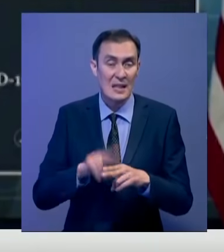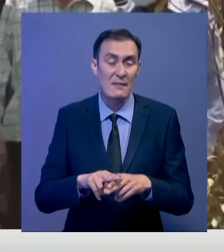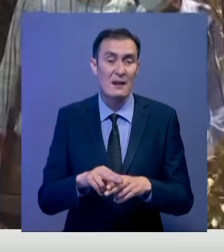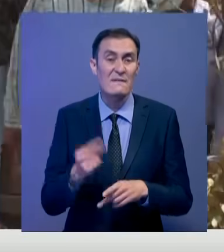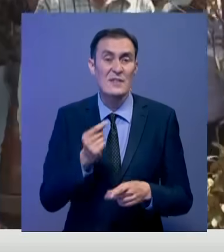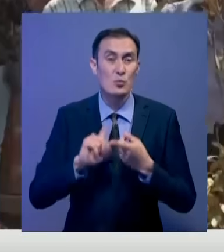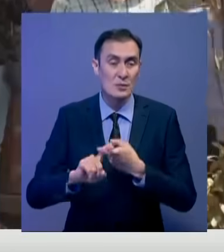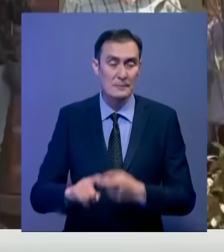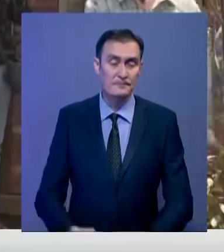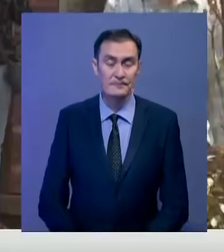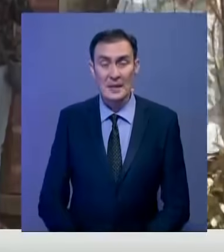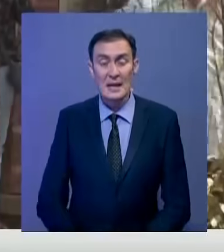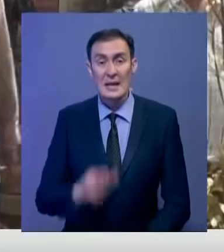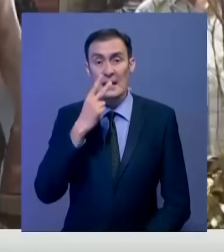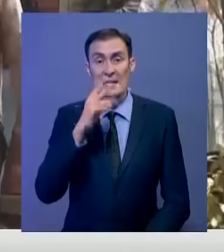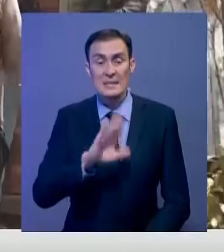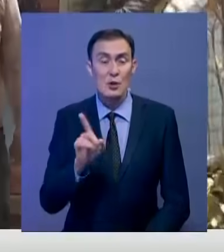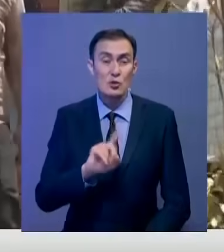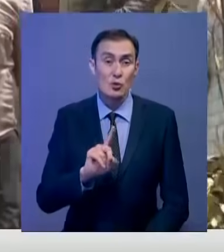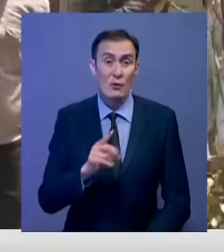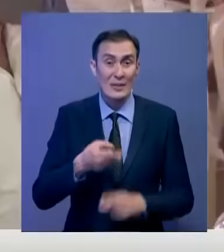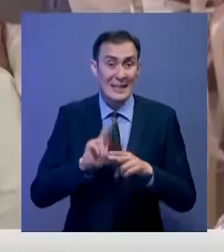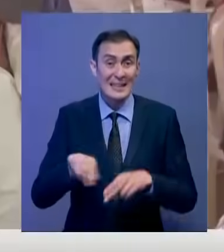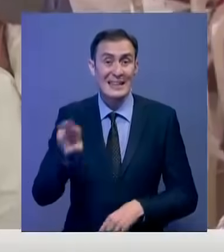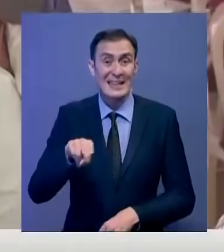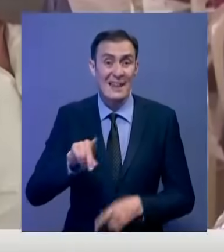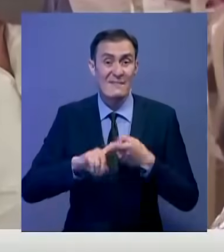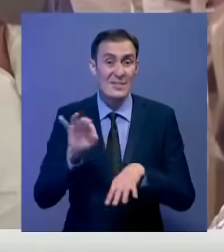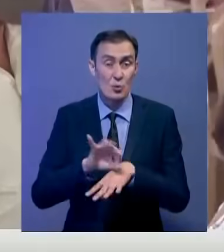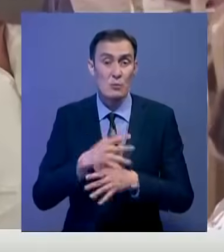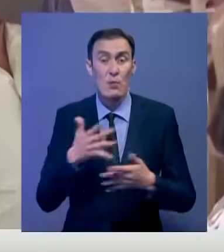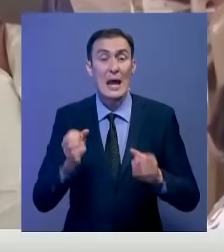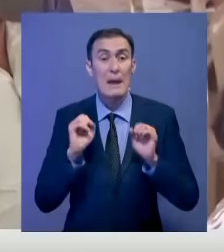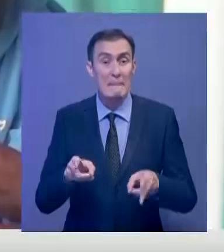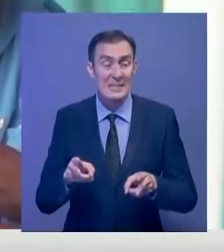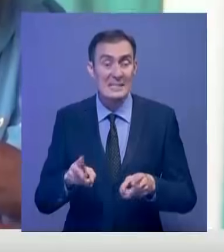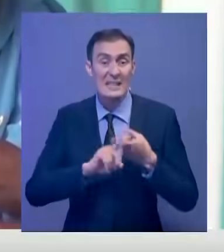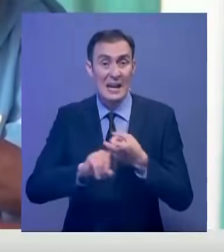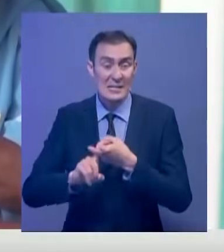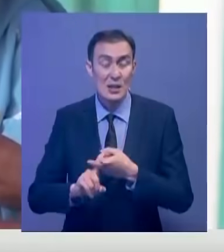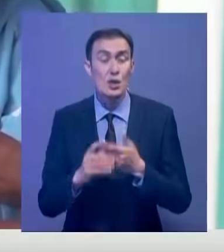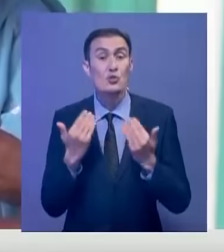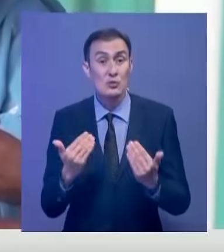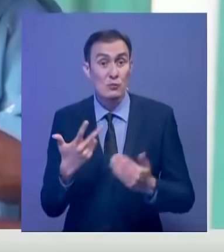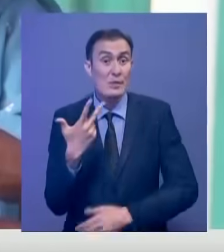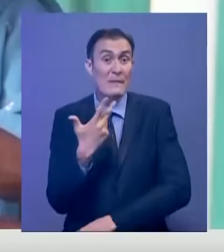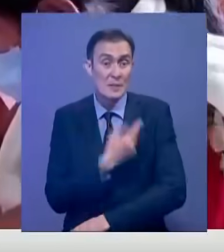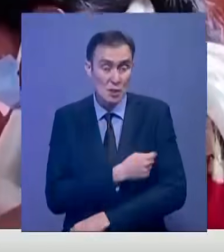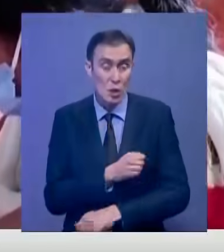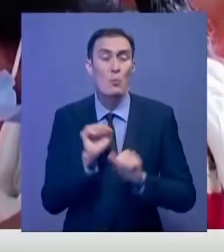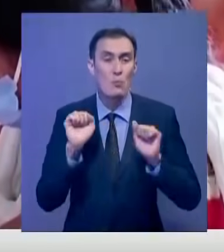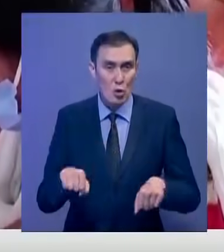дельты. Несмотря на то, что штамм Дельта является более заразным и опасным, существующие вакцины от ковид все